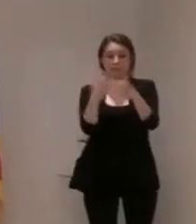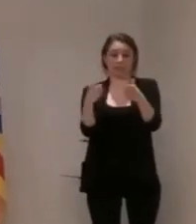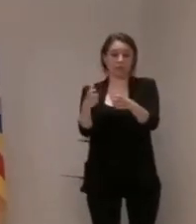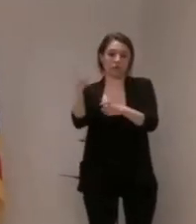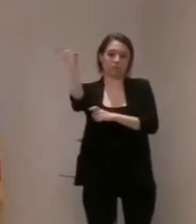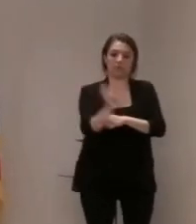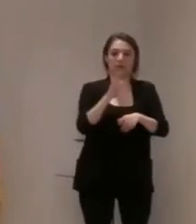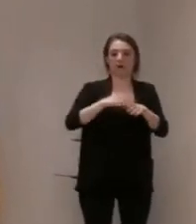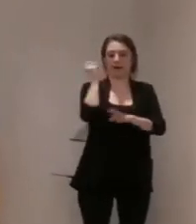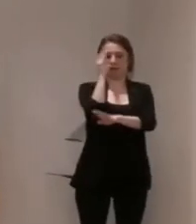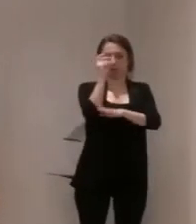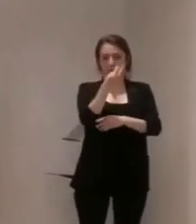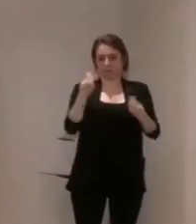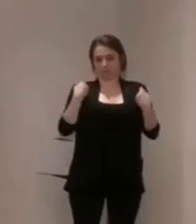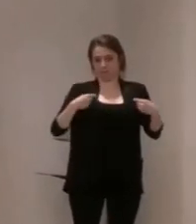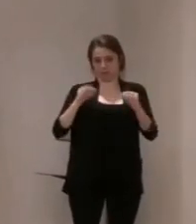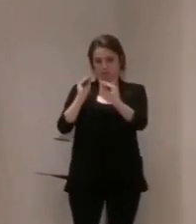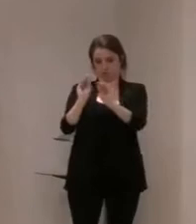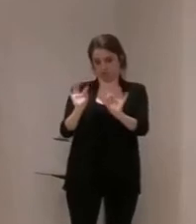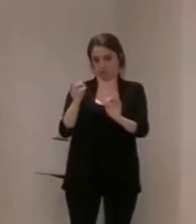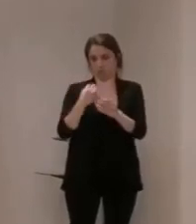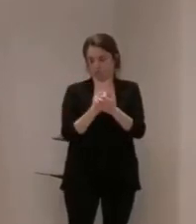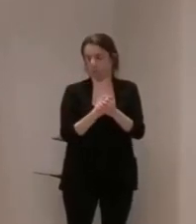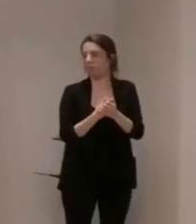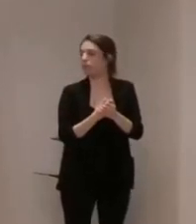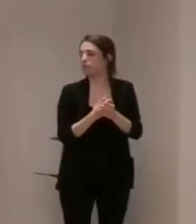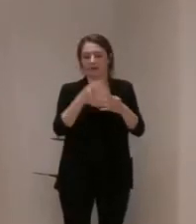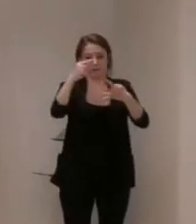allà. I dic experiència per dir-ho d'una manera bonica.